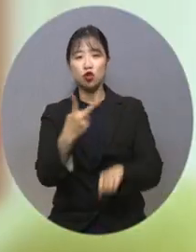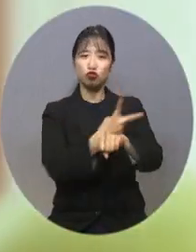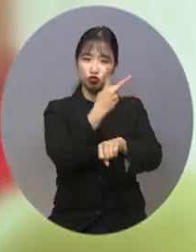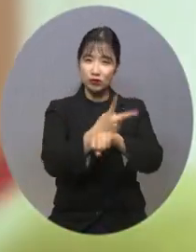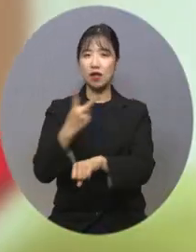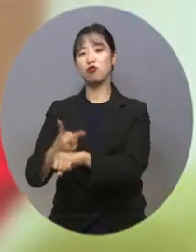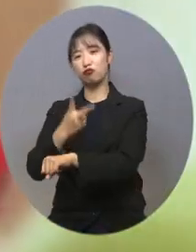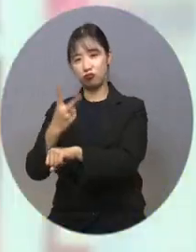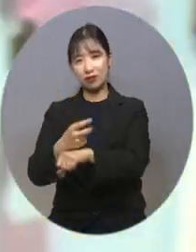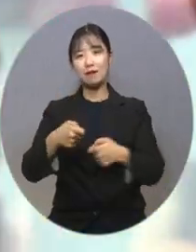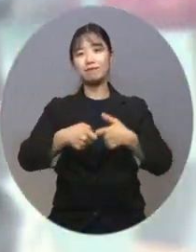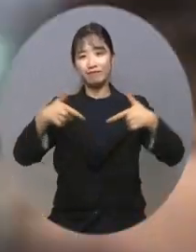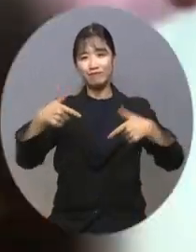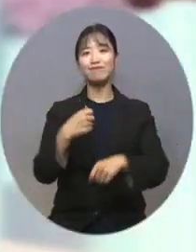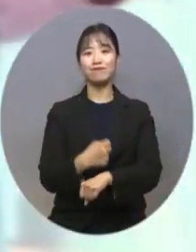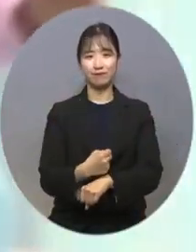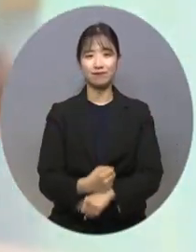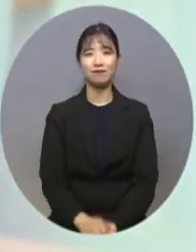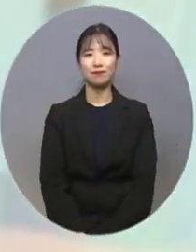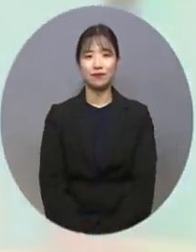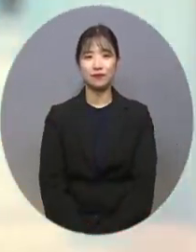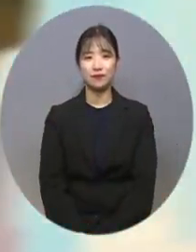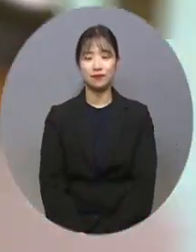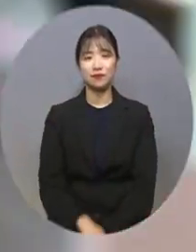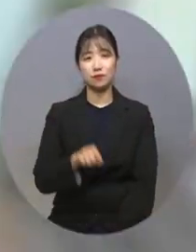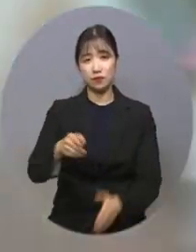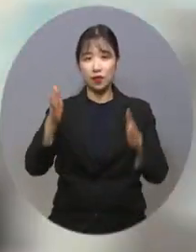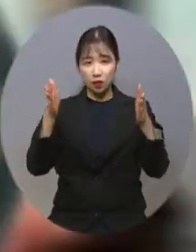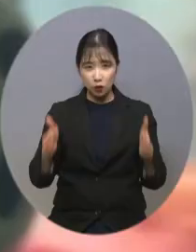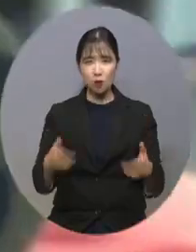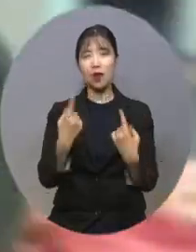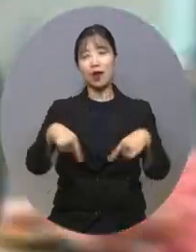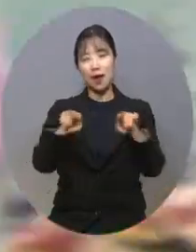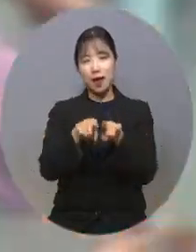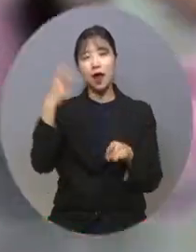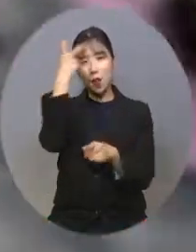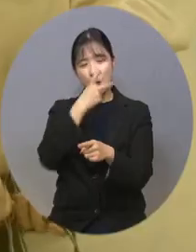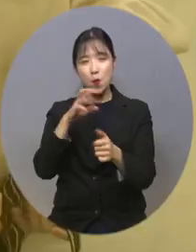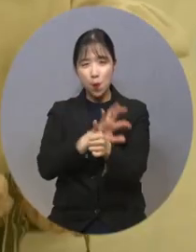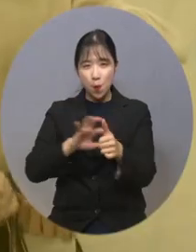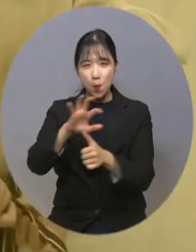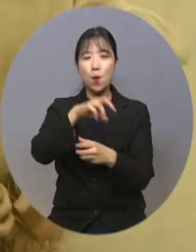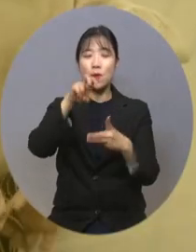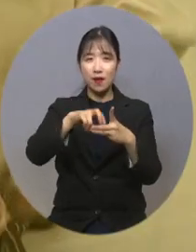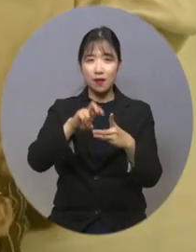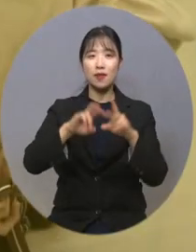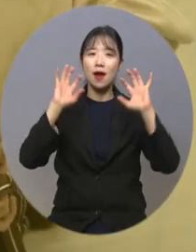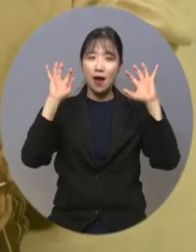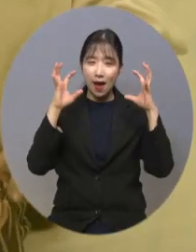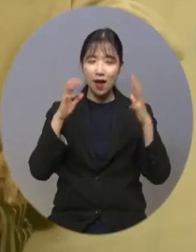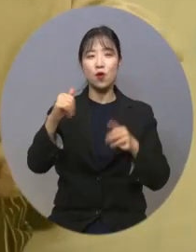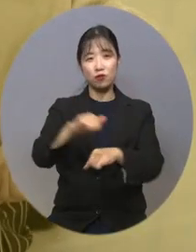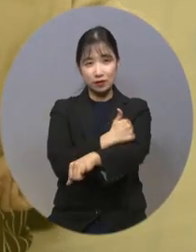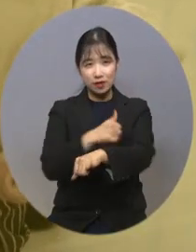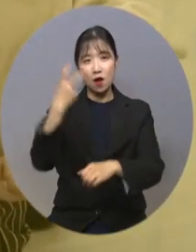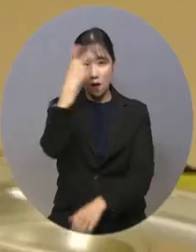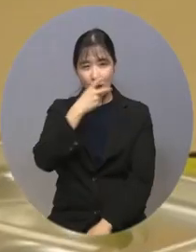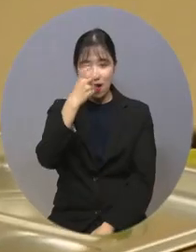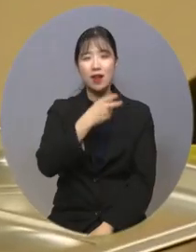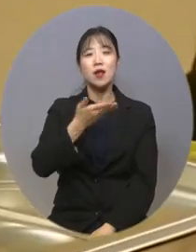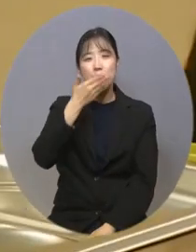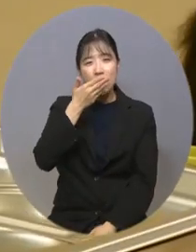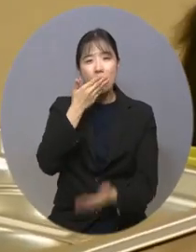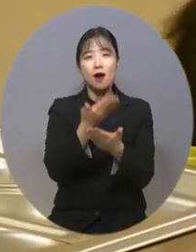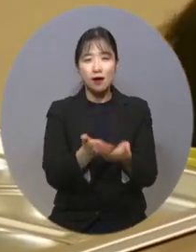연장 운영하는 사업입니다. 이 기간 동안 다 함께 돌봄센터는 아동 출결 관리, 급 간식 지원